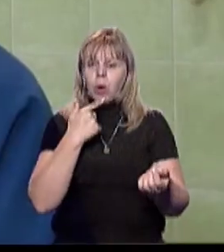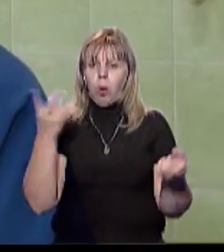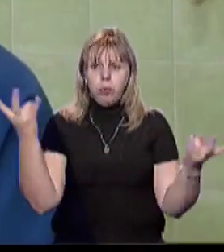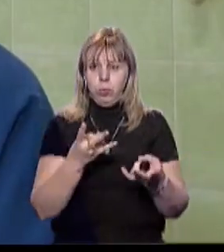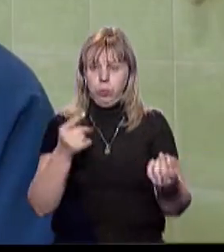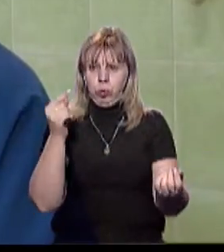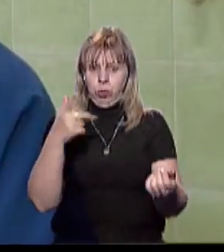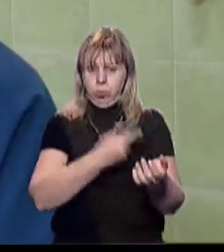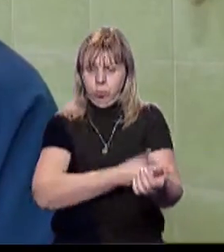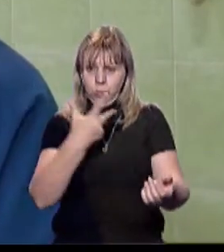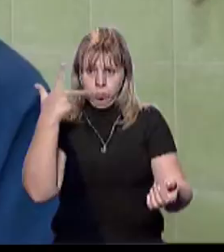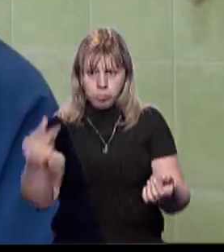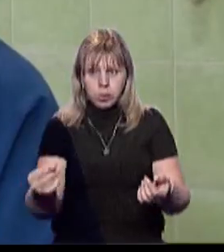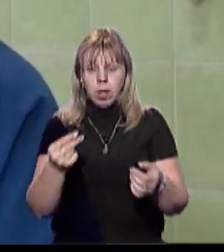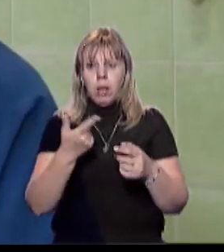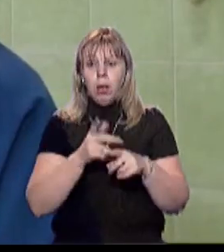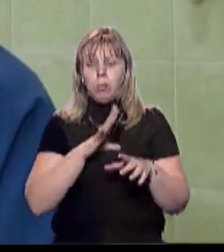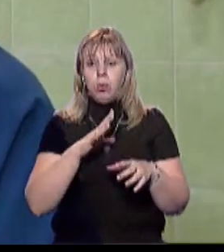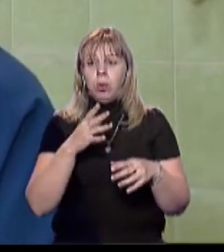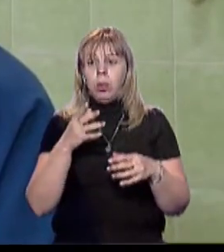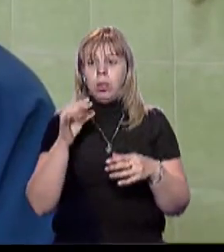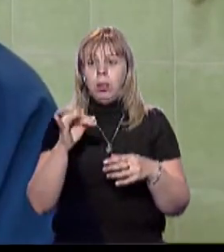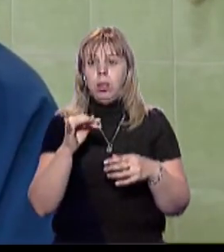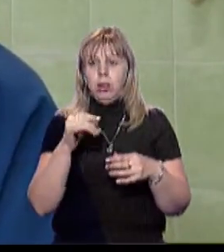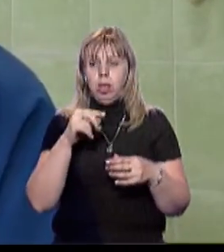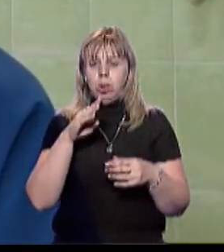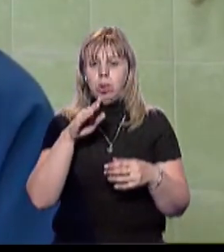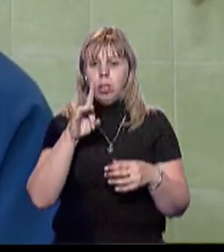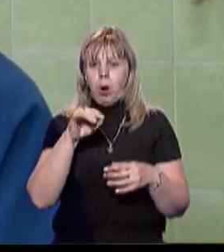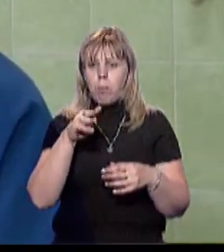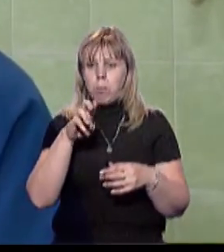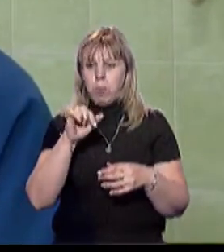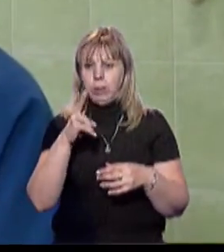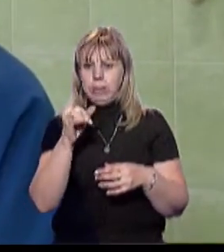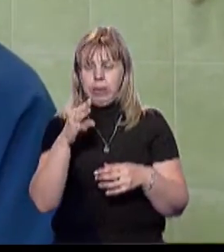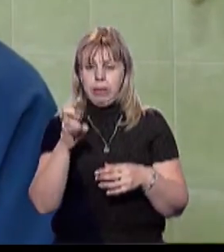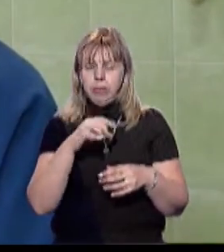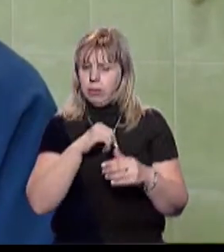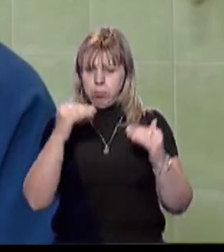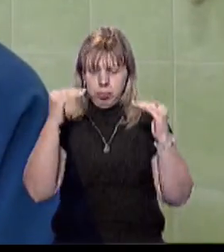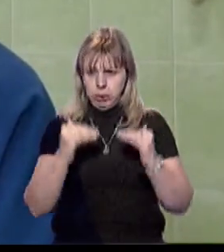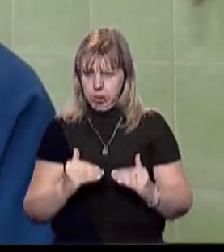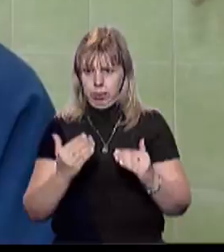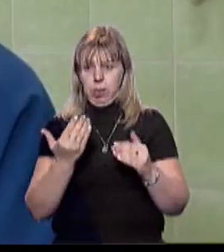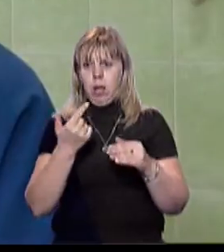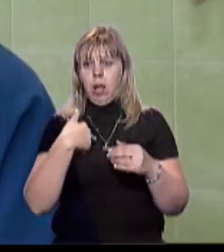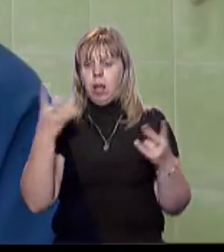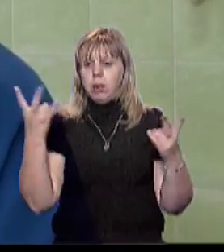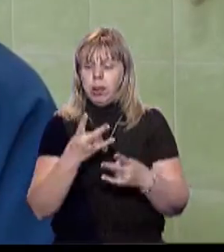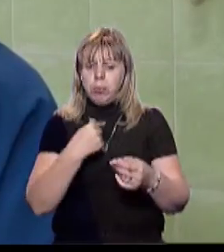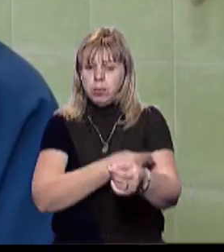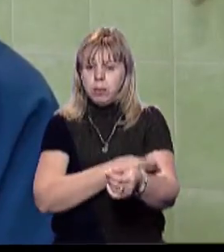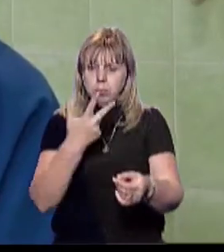крові. А також були низькі показники і тромбоцитів, вкрай низькі, що потребували